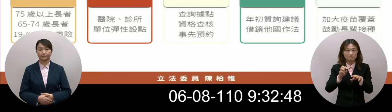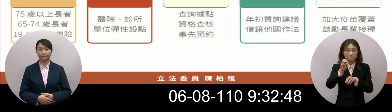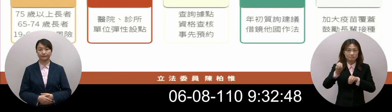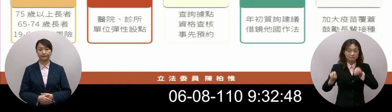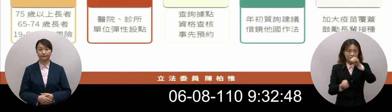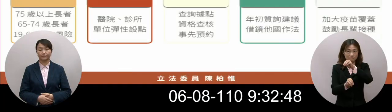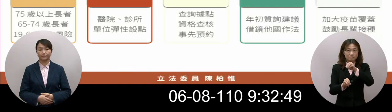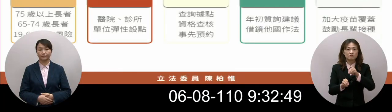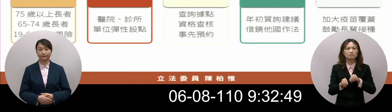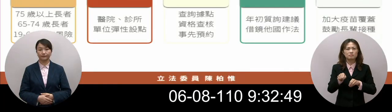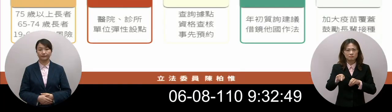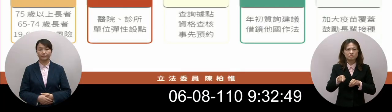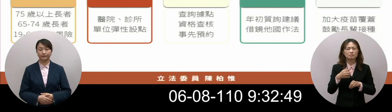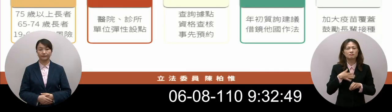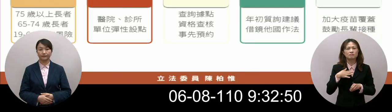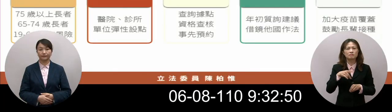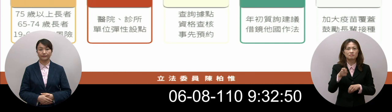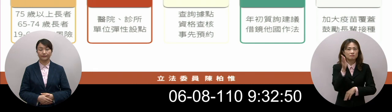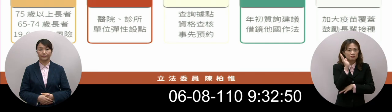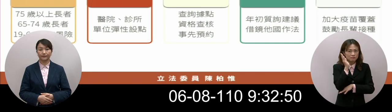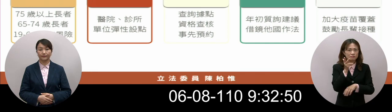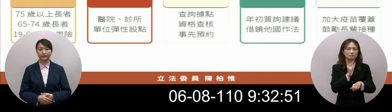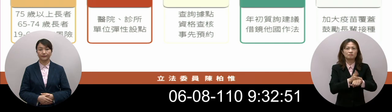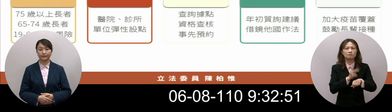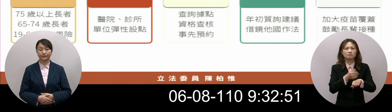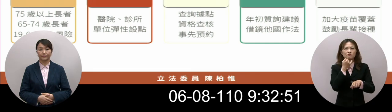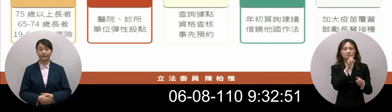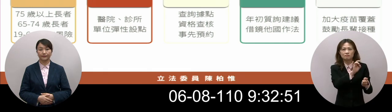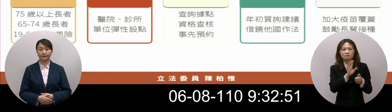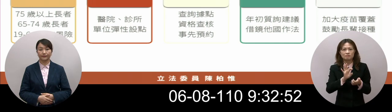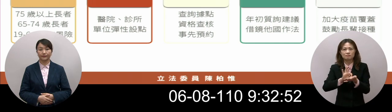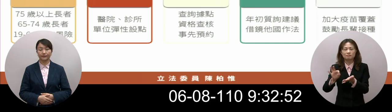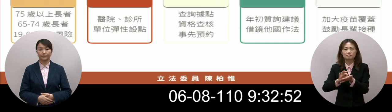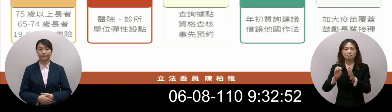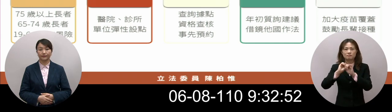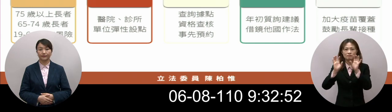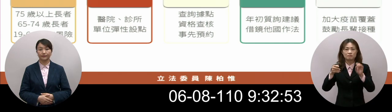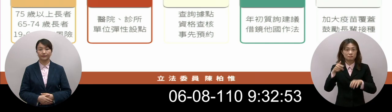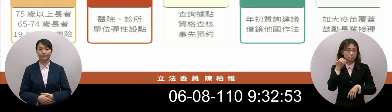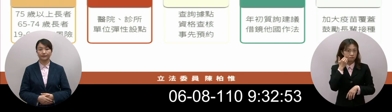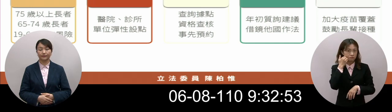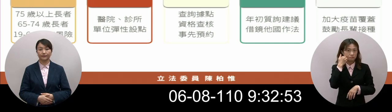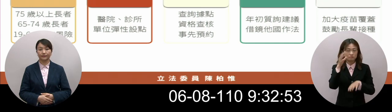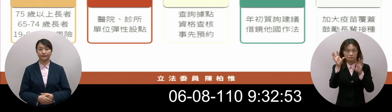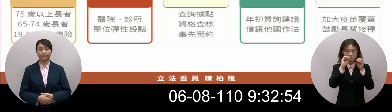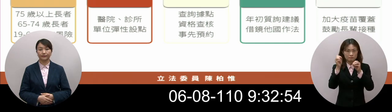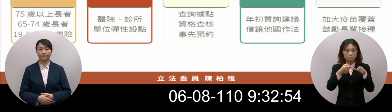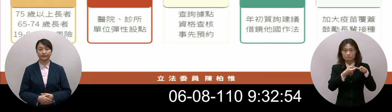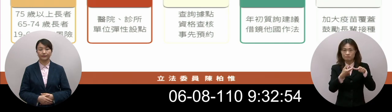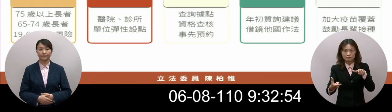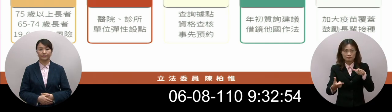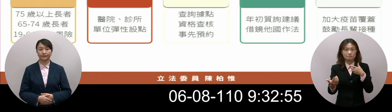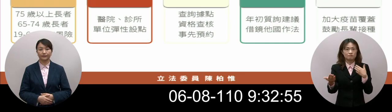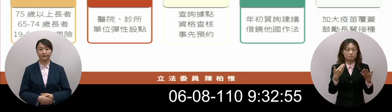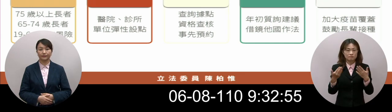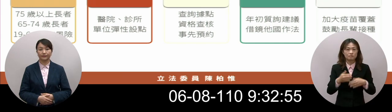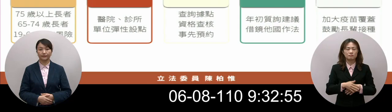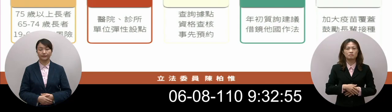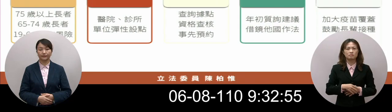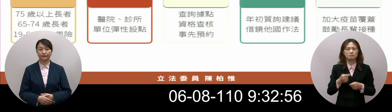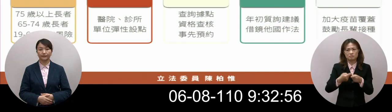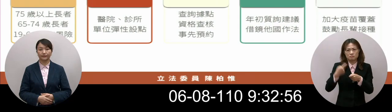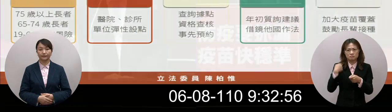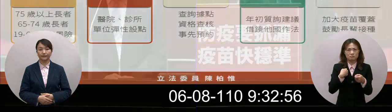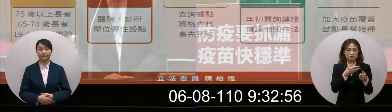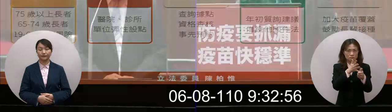就是政府的工具。你有一个公开透明的信息地图。其实去年我咧咨询的时阵，我相信部长你都有印象，我讲一定